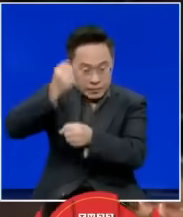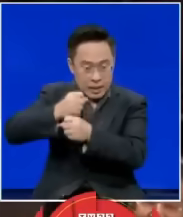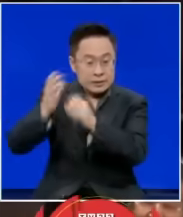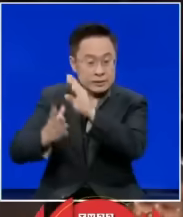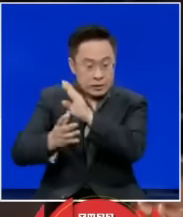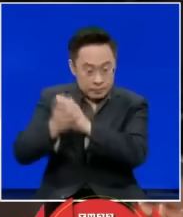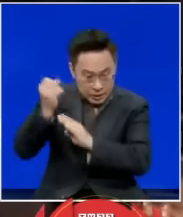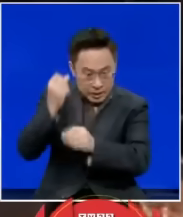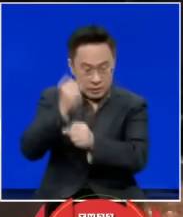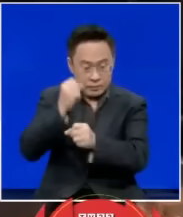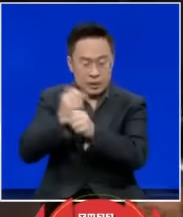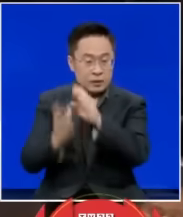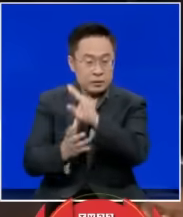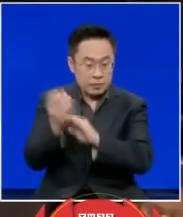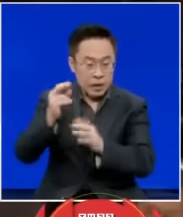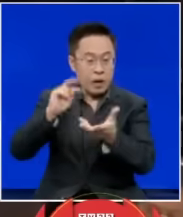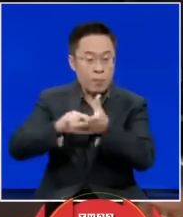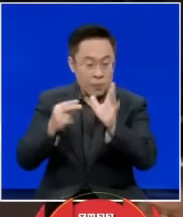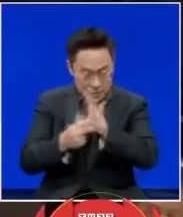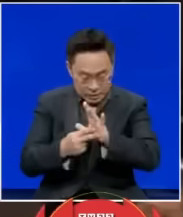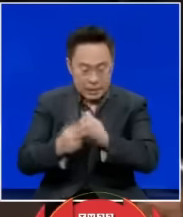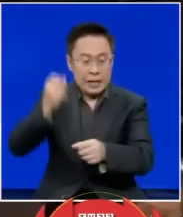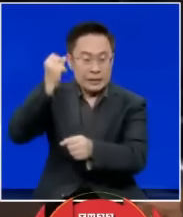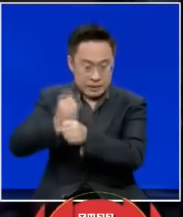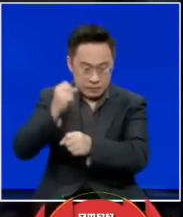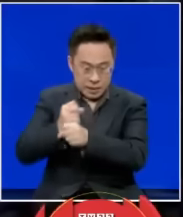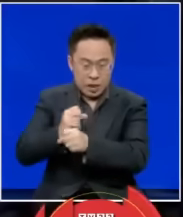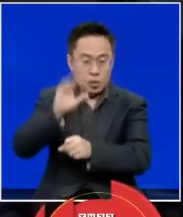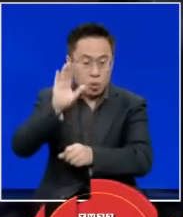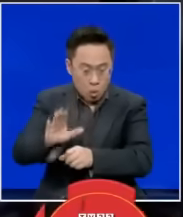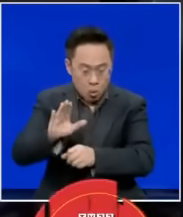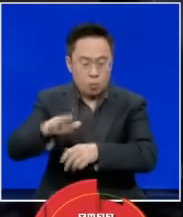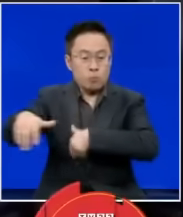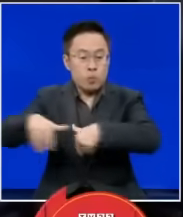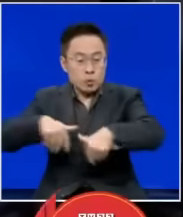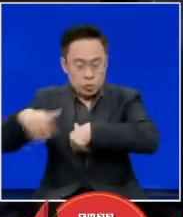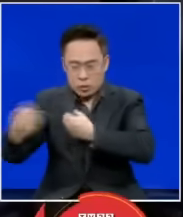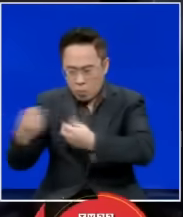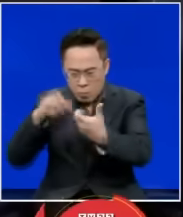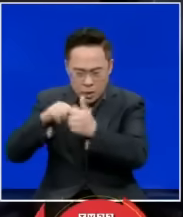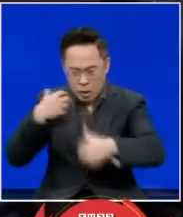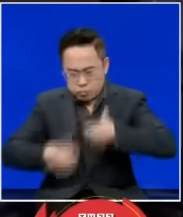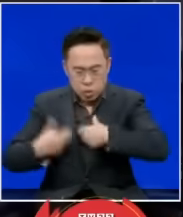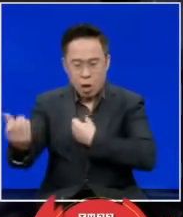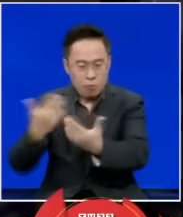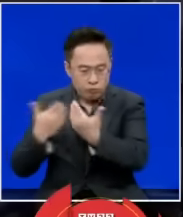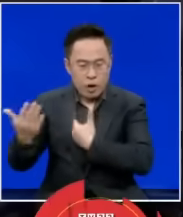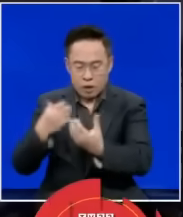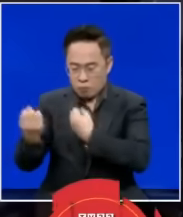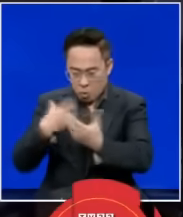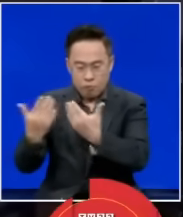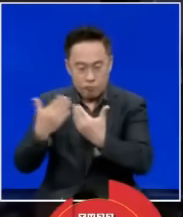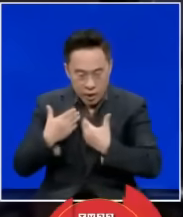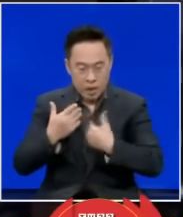การให้มากขึ้นอย่าจินตนาการเน้นหลายรอบนะเดี๋ยวจะไปบั่นทอนความรู้สึกมันจะปั่นป่วนมากเกินไปว่าอย่